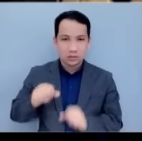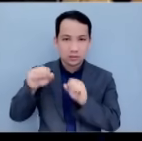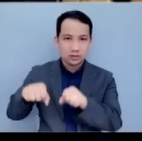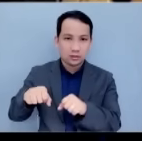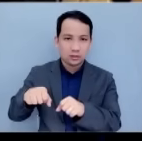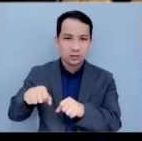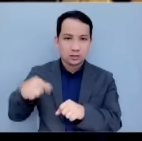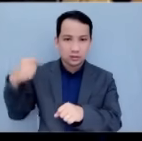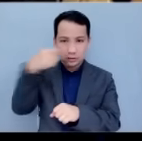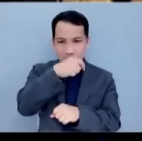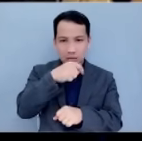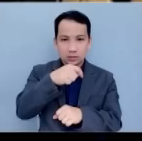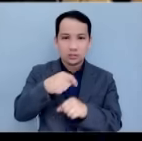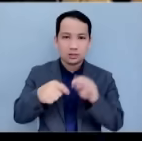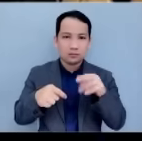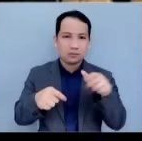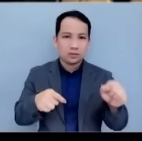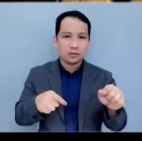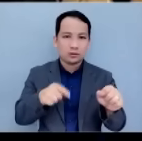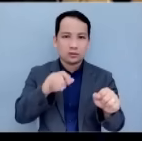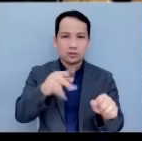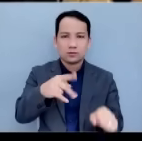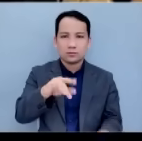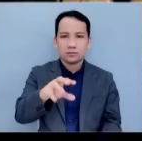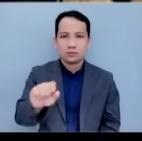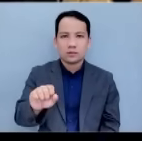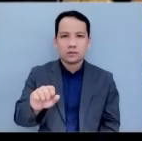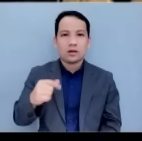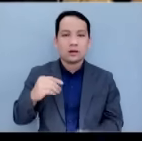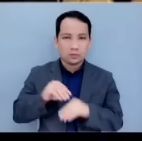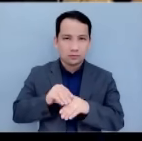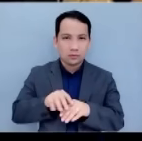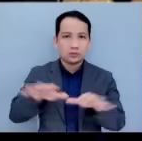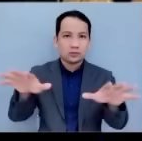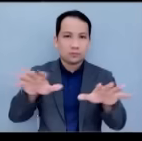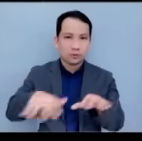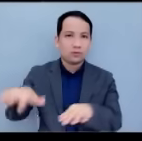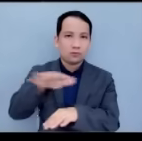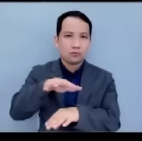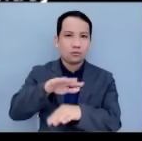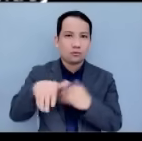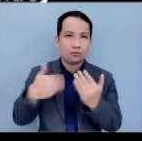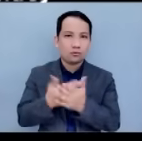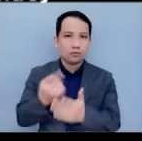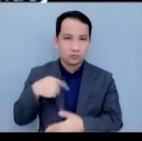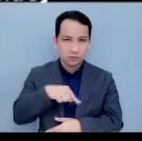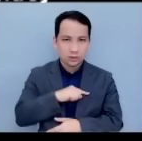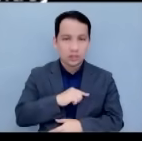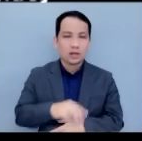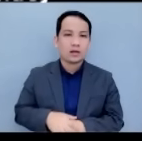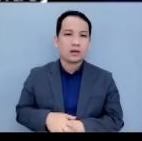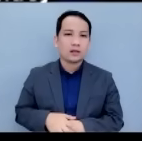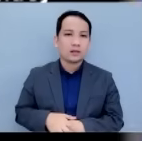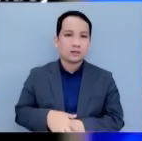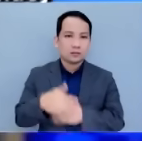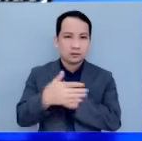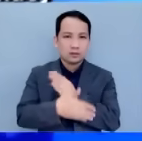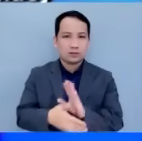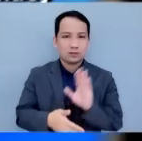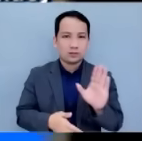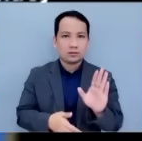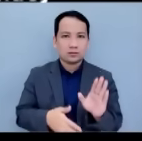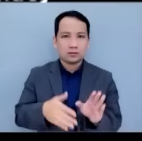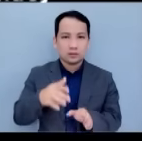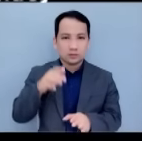Mekong Subregion at sa Indo-Pacific ay nakaaapekto sa ating lahat. Hinimok naman ni Foreign Affairs Secretary Enrique